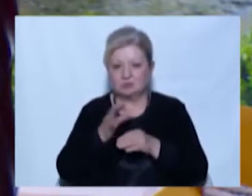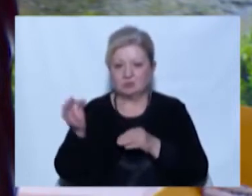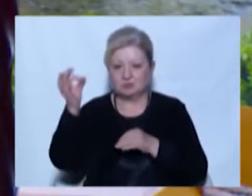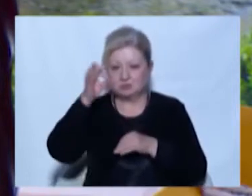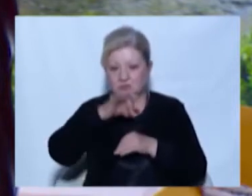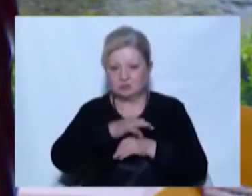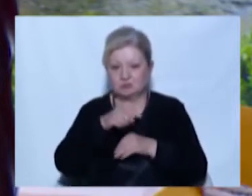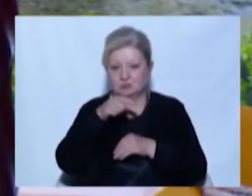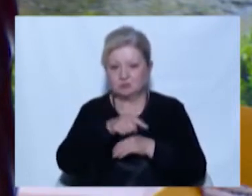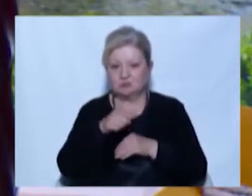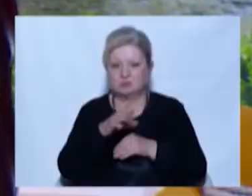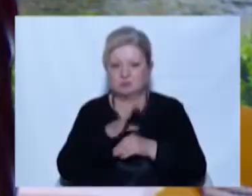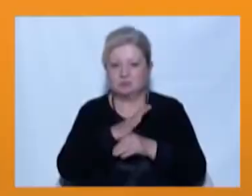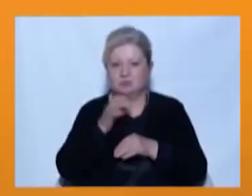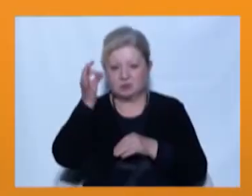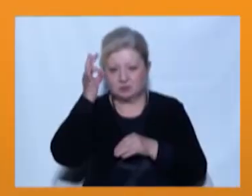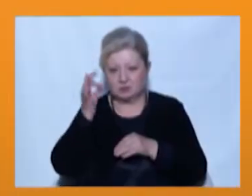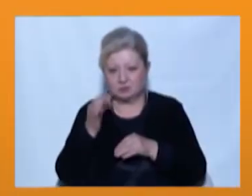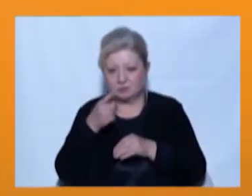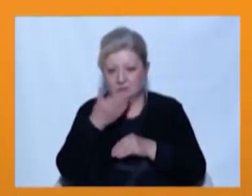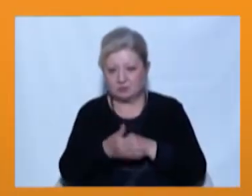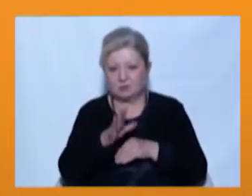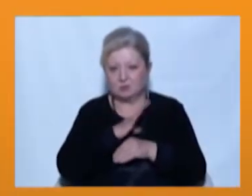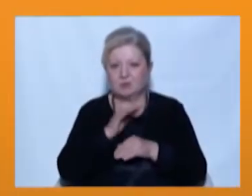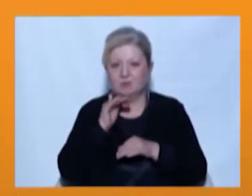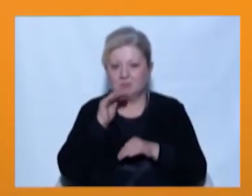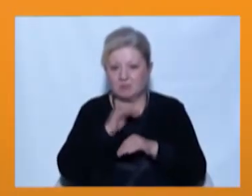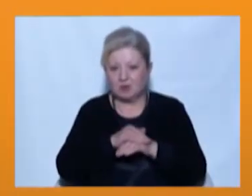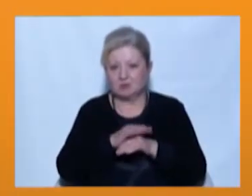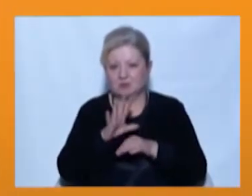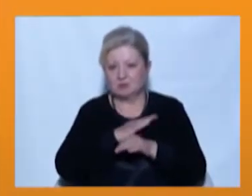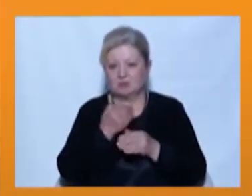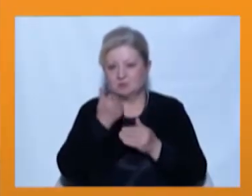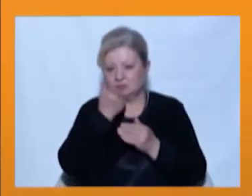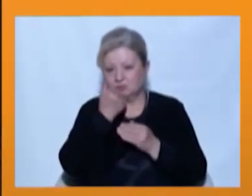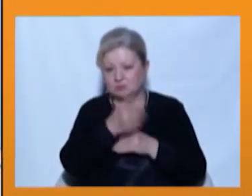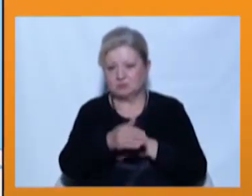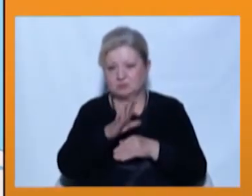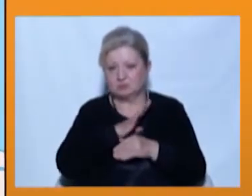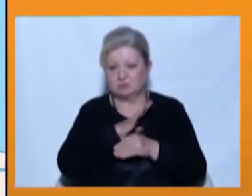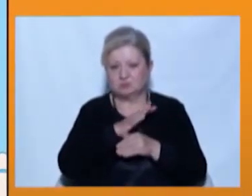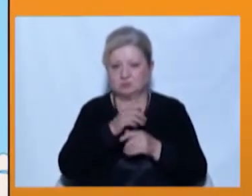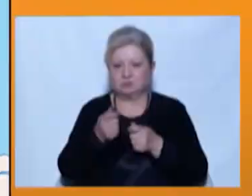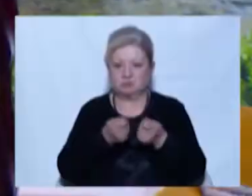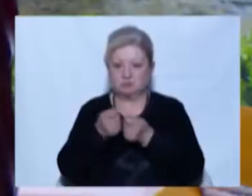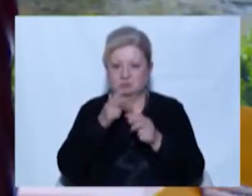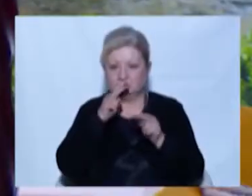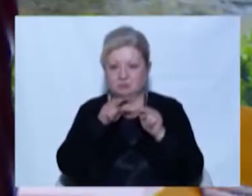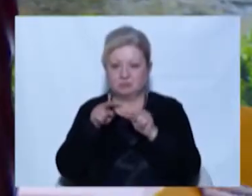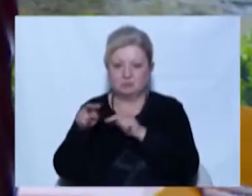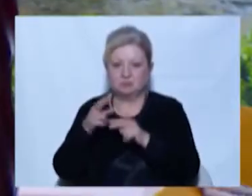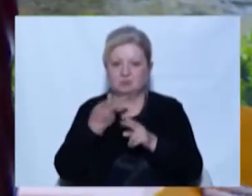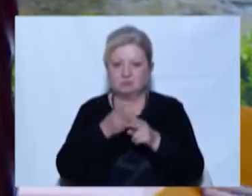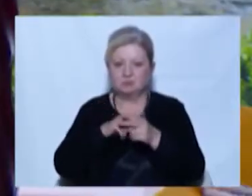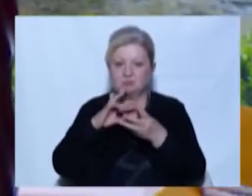დასავლეთის უკიდურეს სახელმწიფოს გახლავთ გერმანია, ფაქტიურად აღმოჩნდა მისი უშუალო გავლენის ქვეშ. შესაბამისად, აი ამ